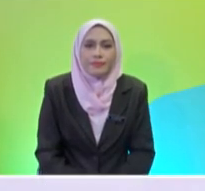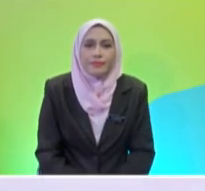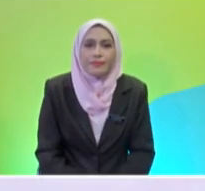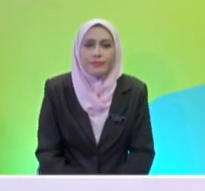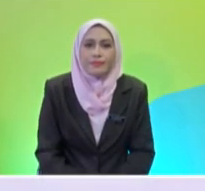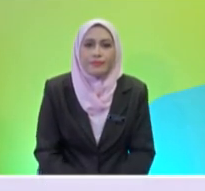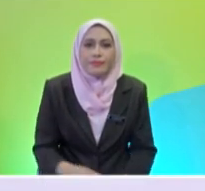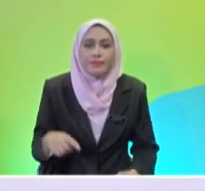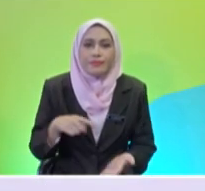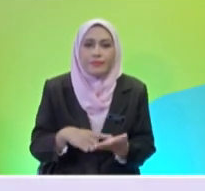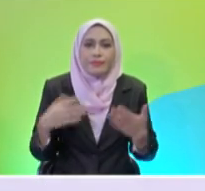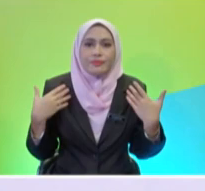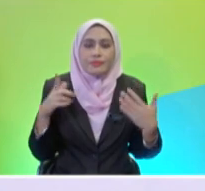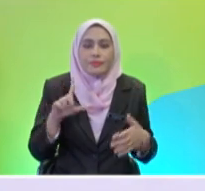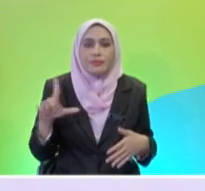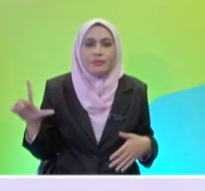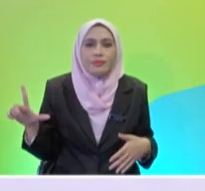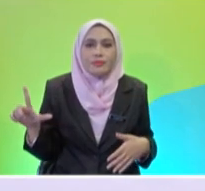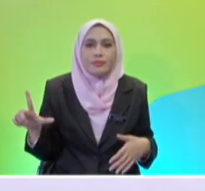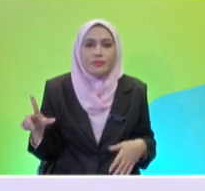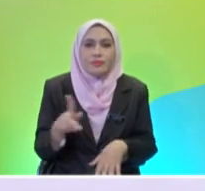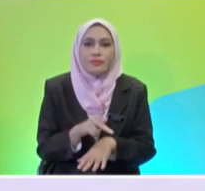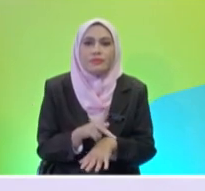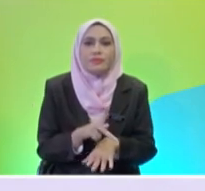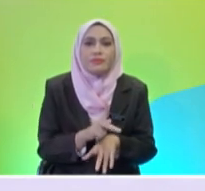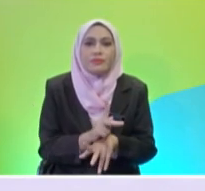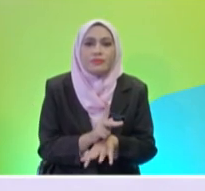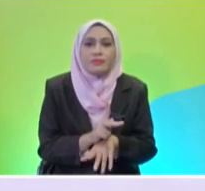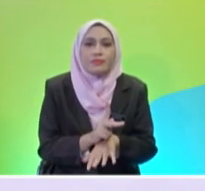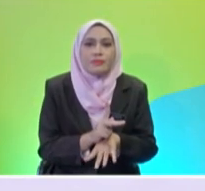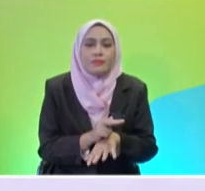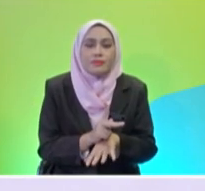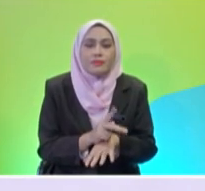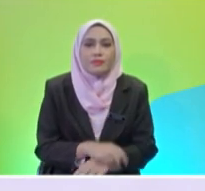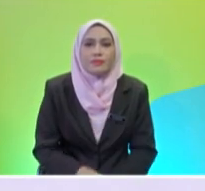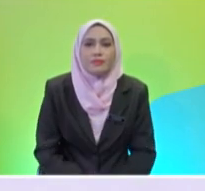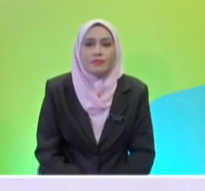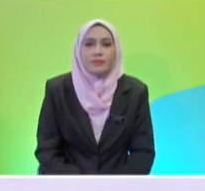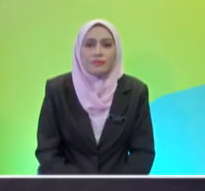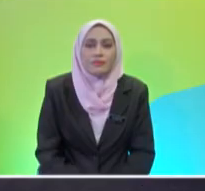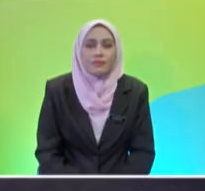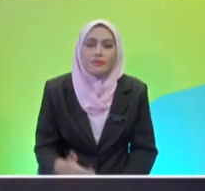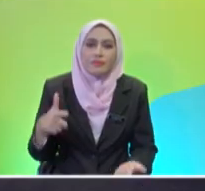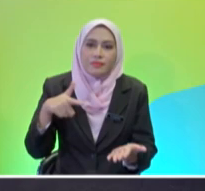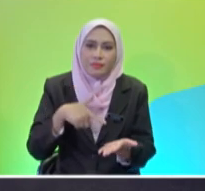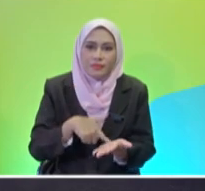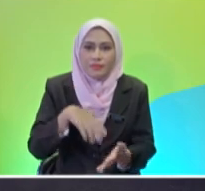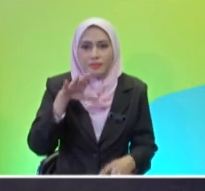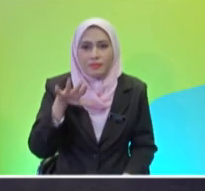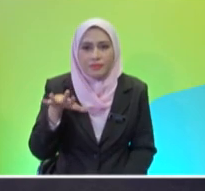Kan murid-murid. Ini adalah pepatung. Okey, itu adalah pepatung. Okey, seterusnya kita nak